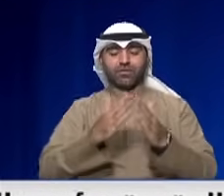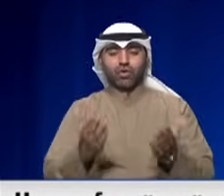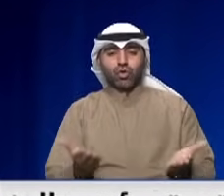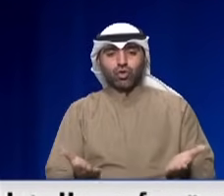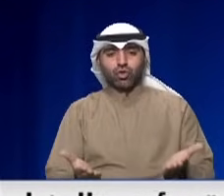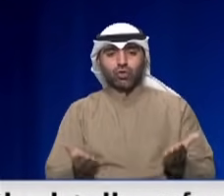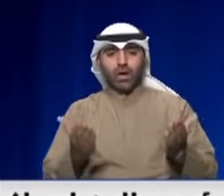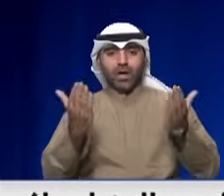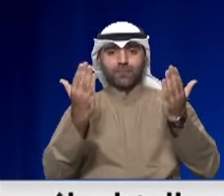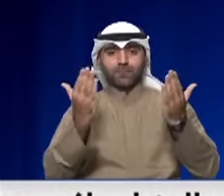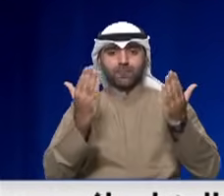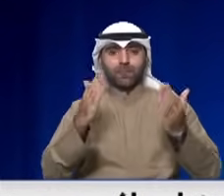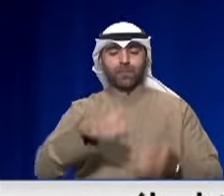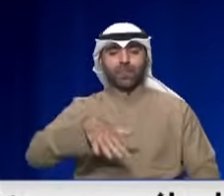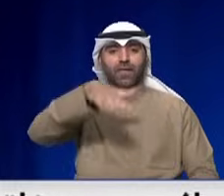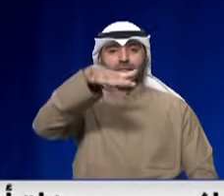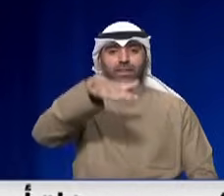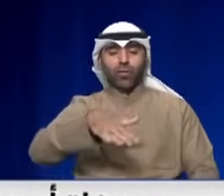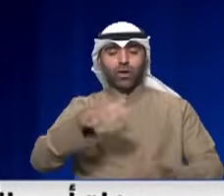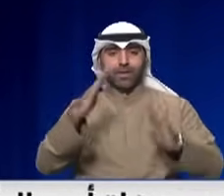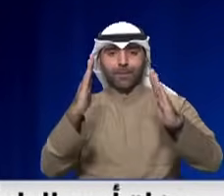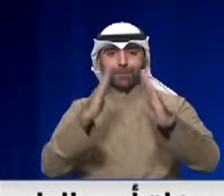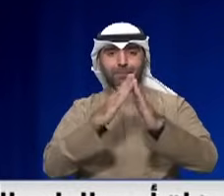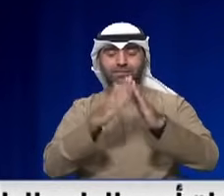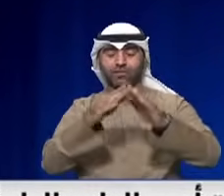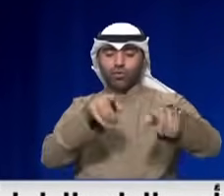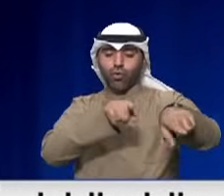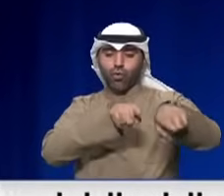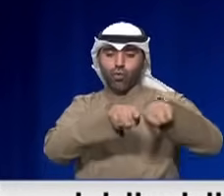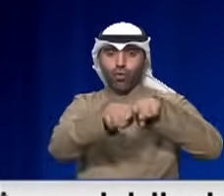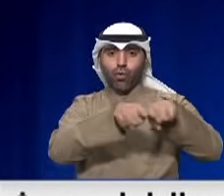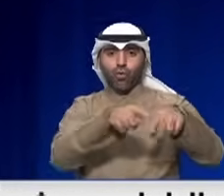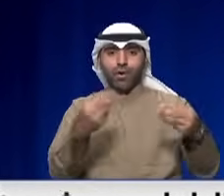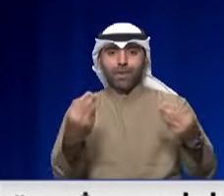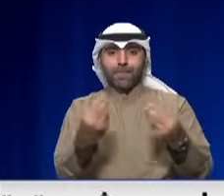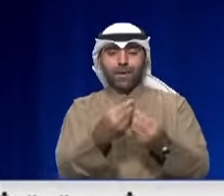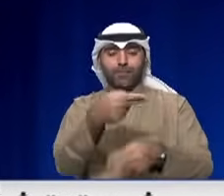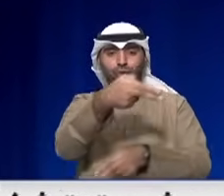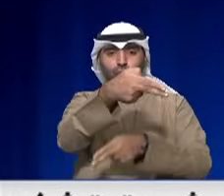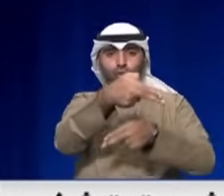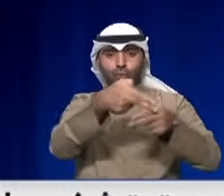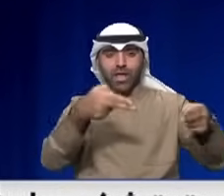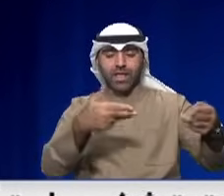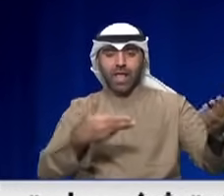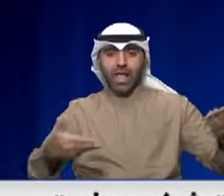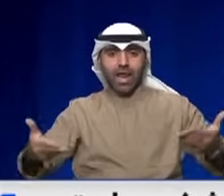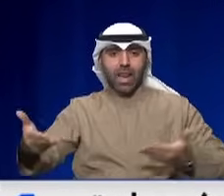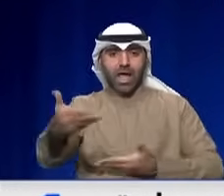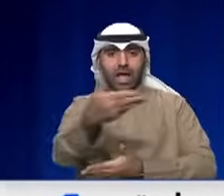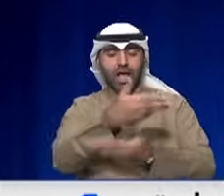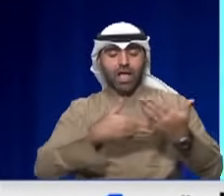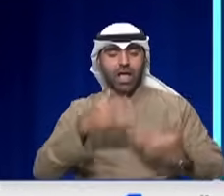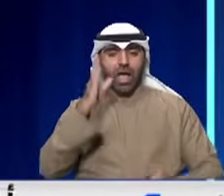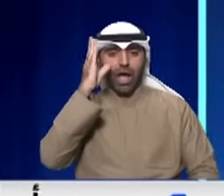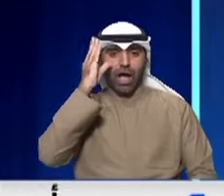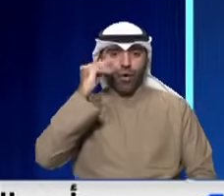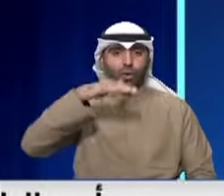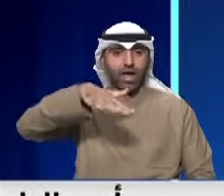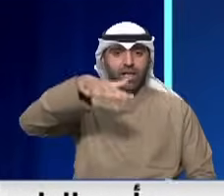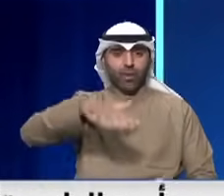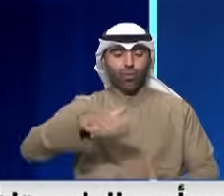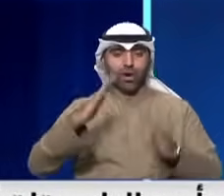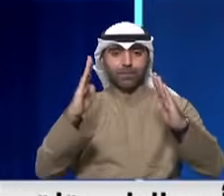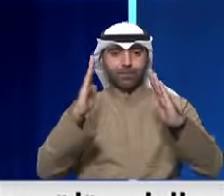والنماء للبلد الشقيق مشيدا سموه حفظه الله بالعلاقات التاريخيه والمتميزه والراسخ